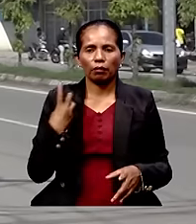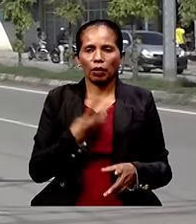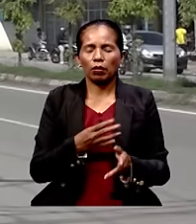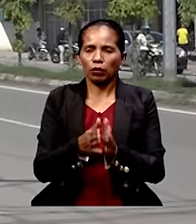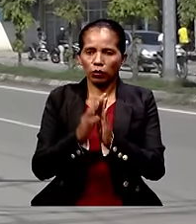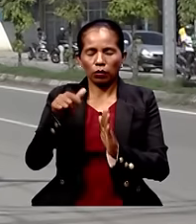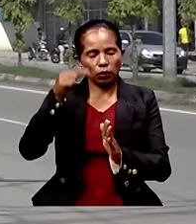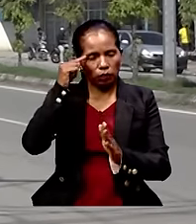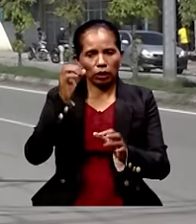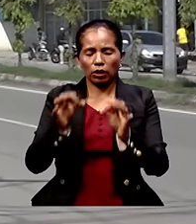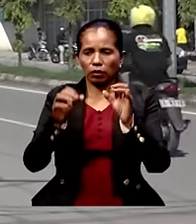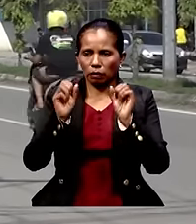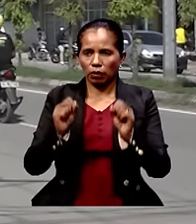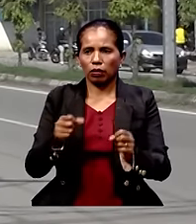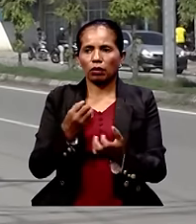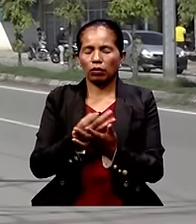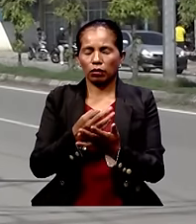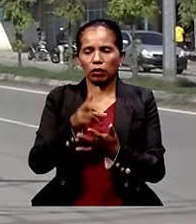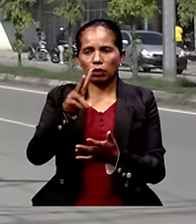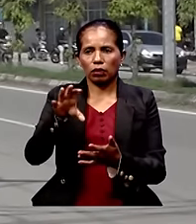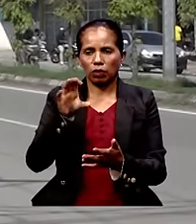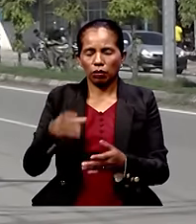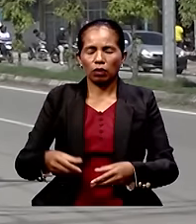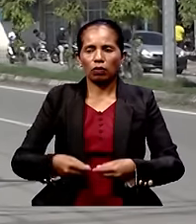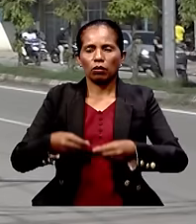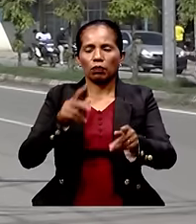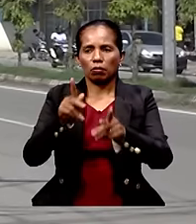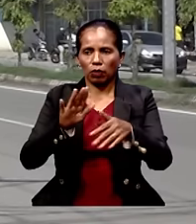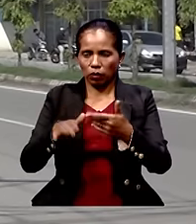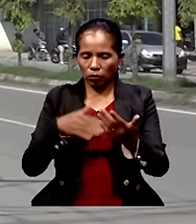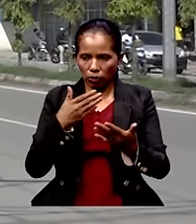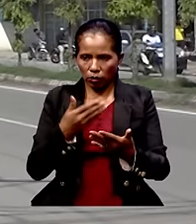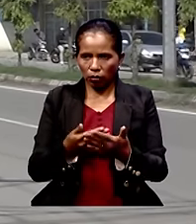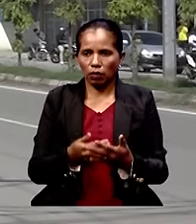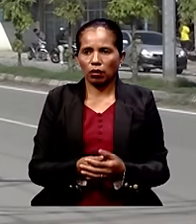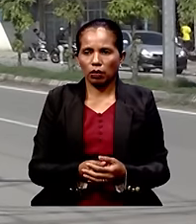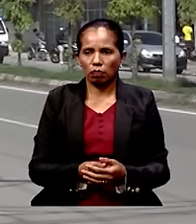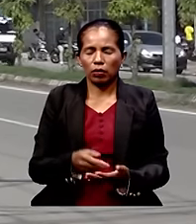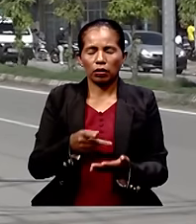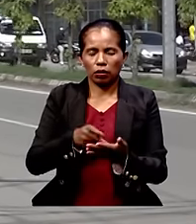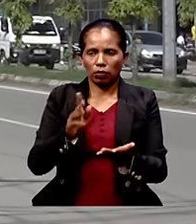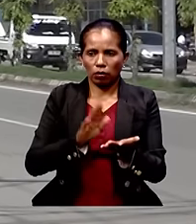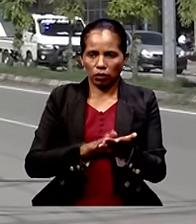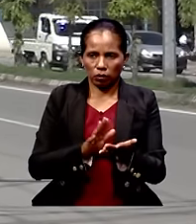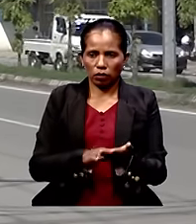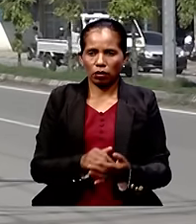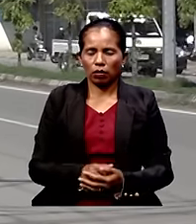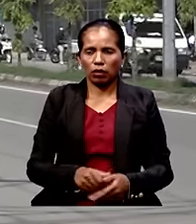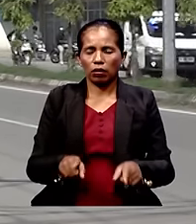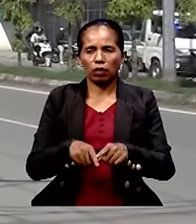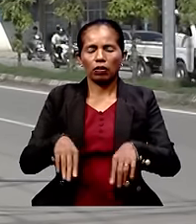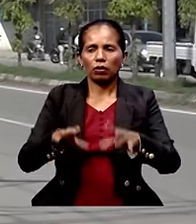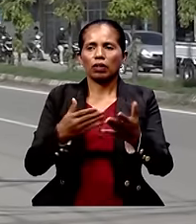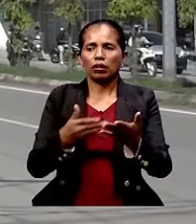kar chebele kar subsidi $200 ne faiba povsira para balu bai ne chelnya escola. Ane sa mfan sasa